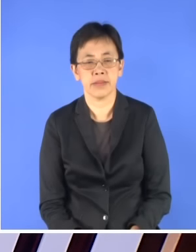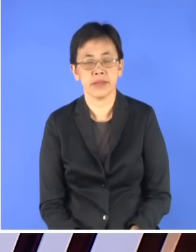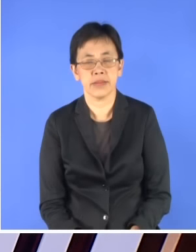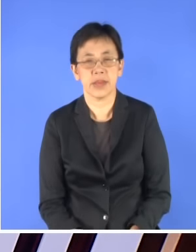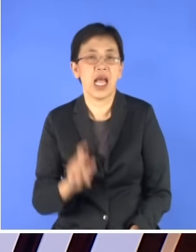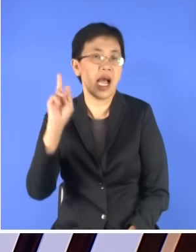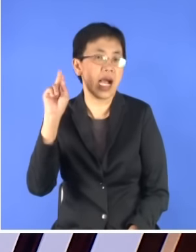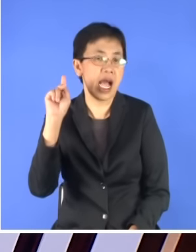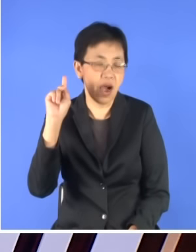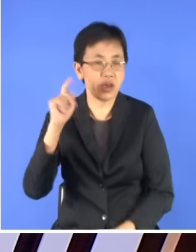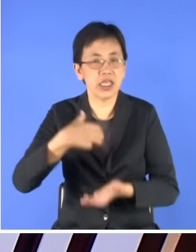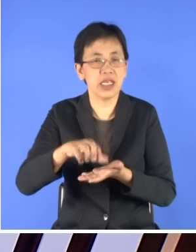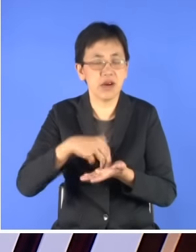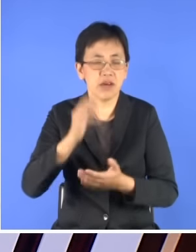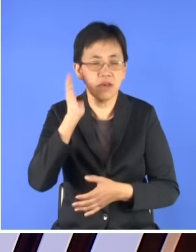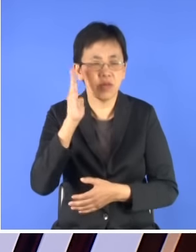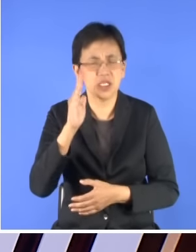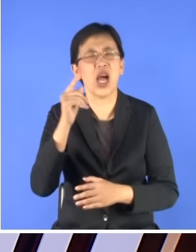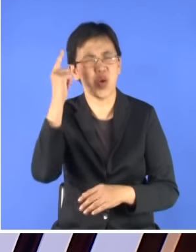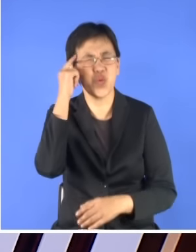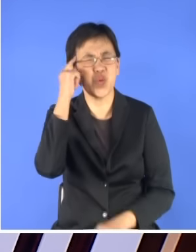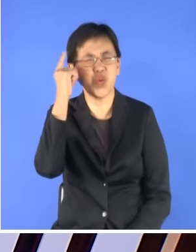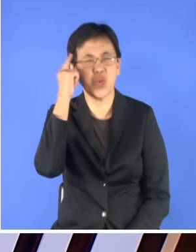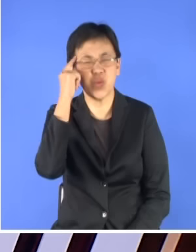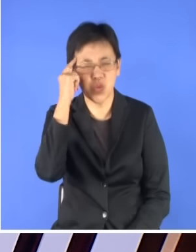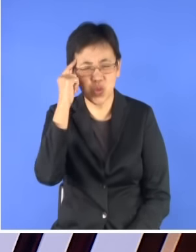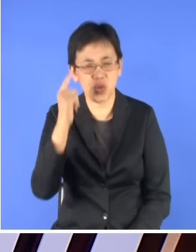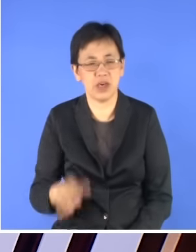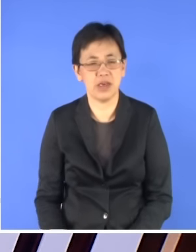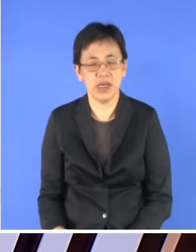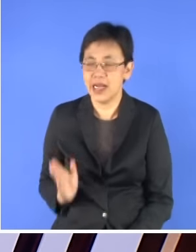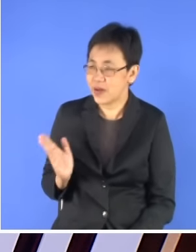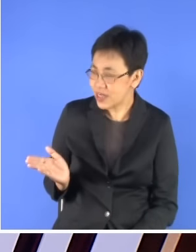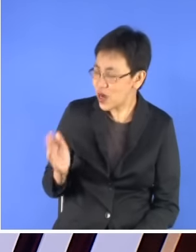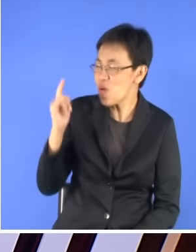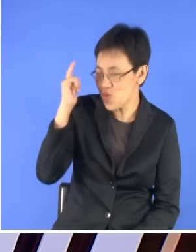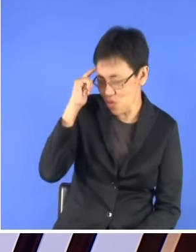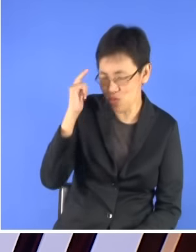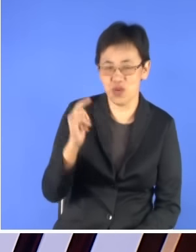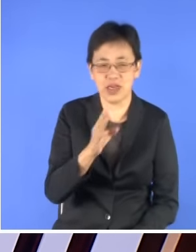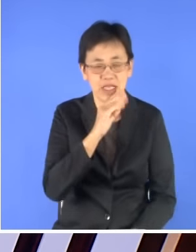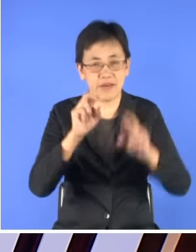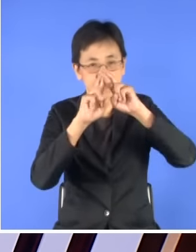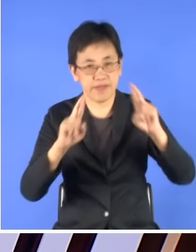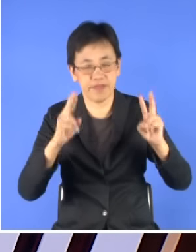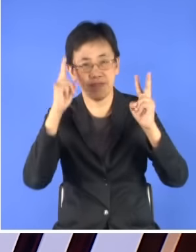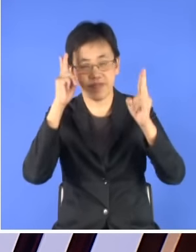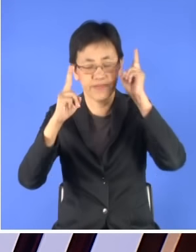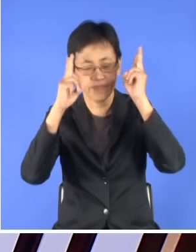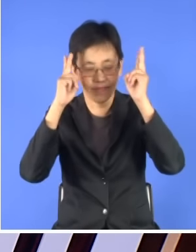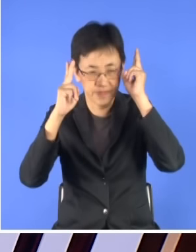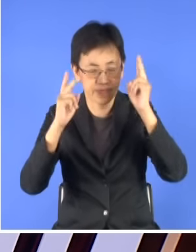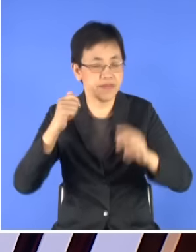บรรดาผู้ชายเนี่ยคงจะคุ้นเคยกันดีคุณเอนะครับเวลาเราไปร้านตัดผมเนี่ยตัดผมชาย ครับ